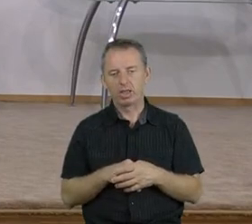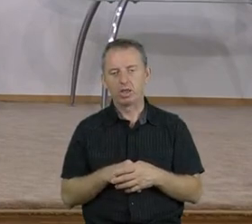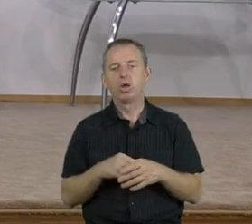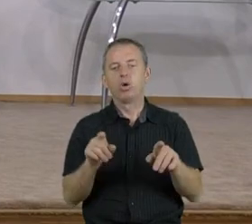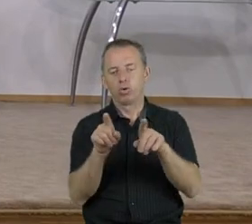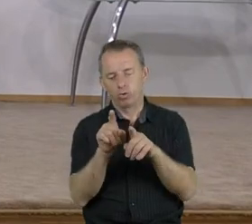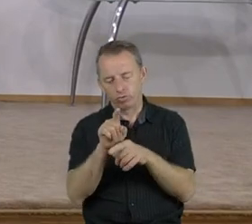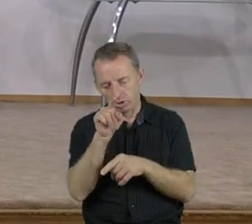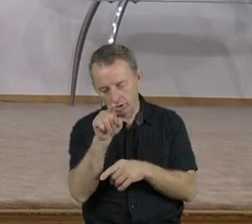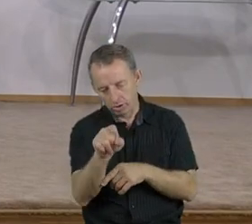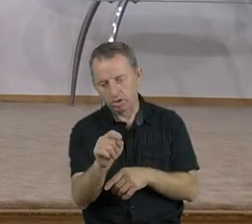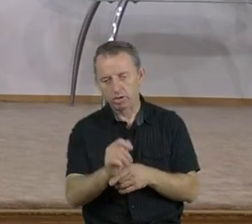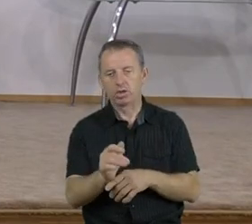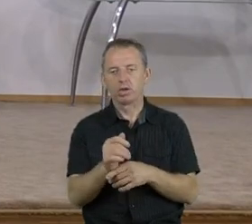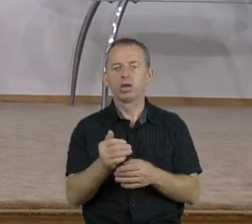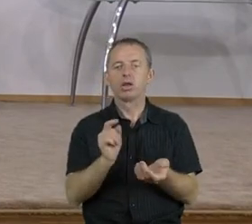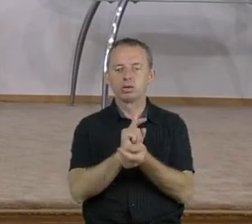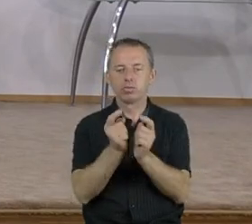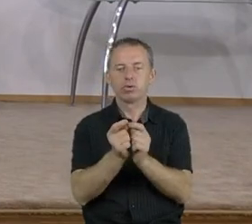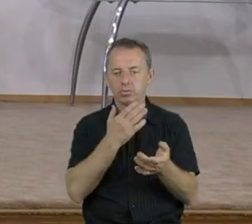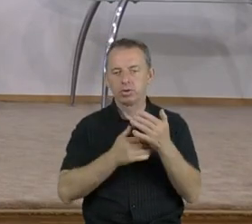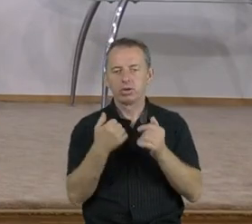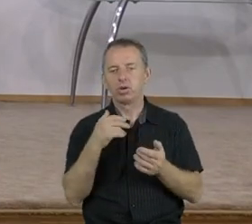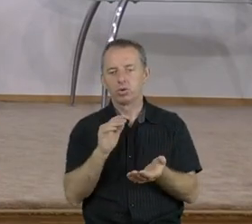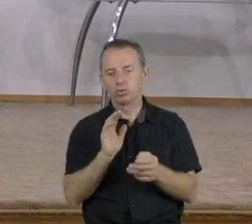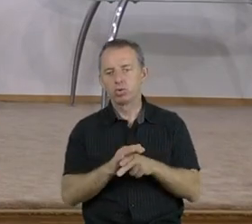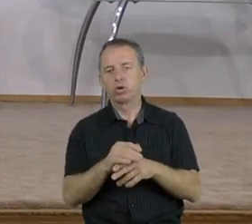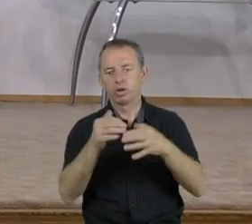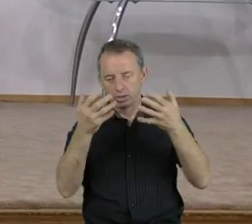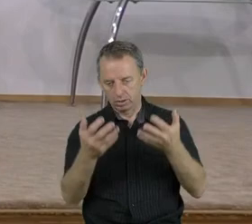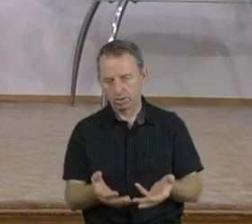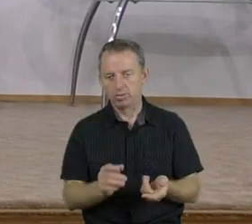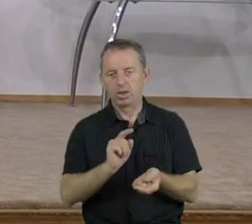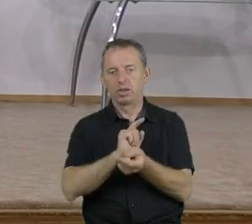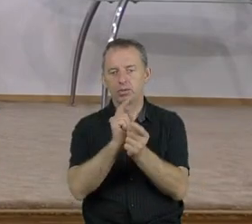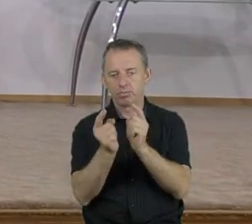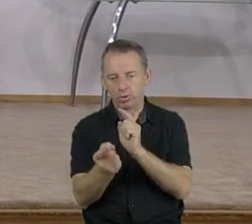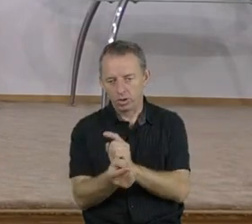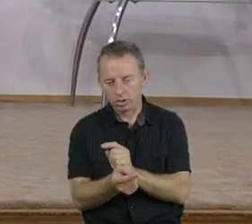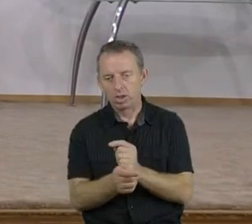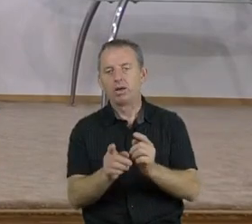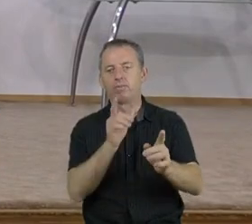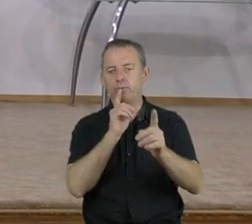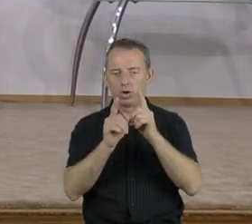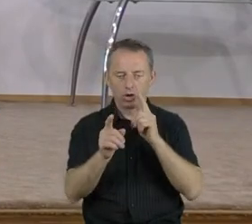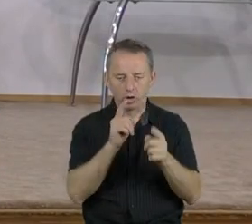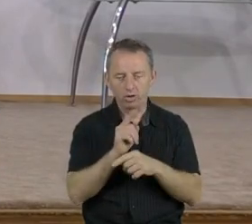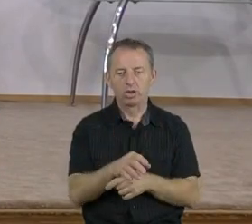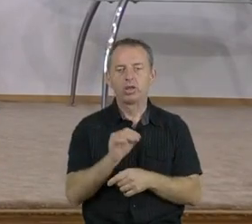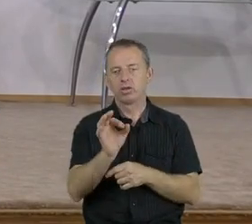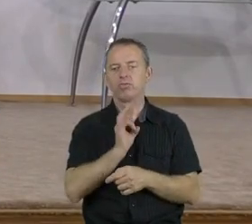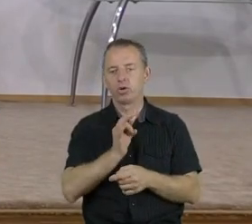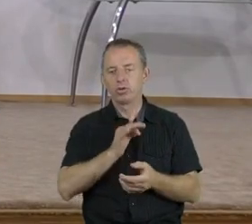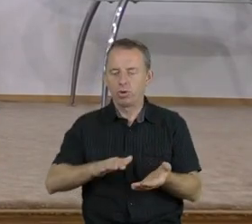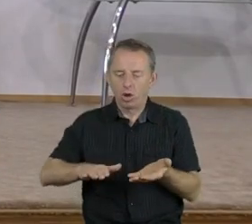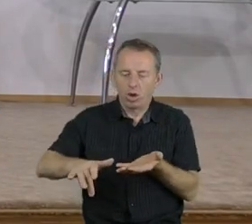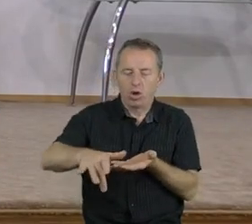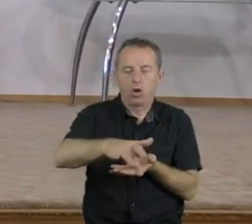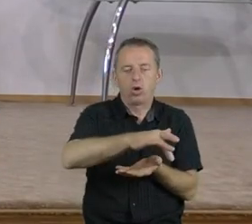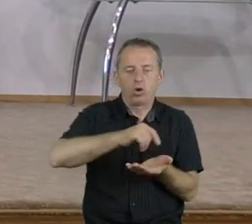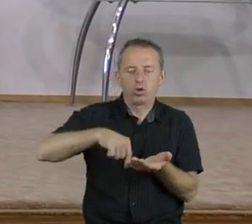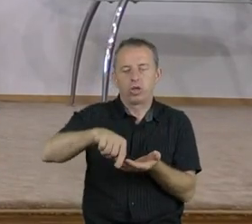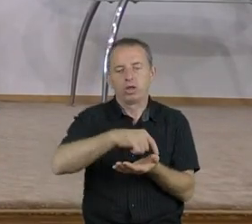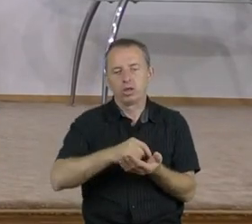również też na przyjemności, bo te spotkania służą temu, by gdzieś pójść, spotkać się, porozmawiać w fajnym otoczeniu i